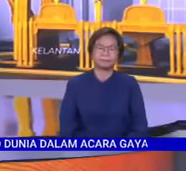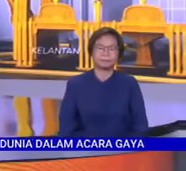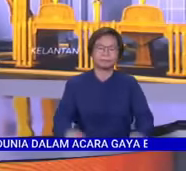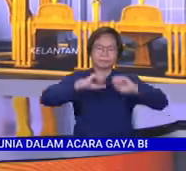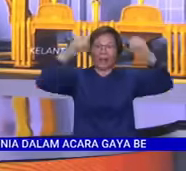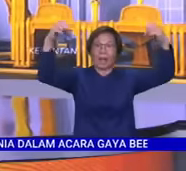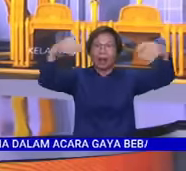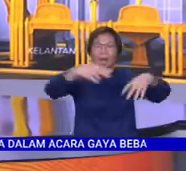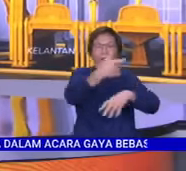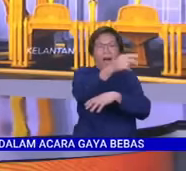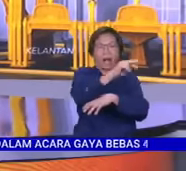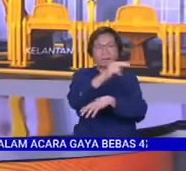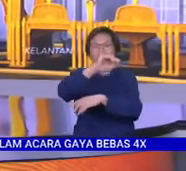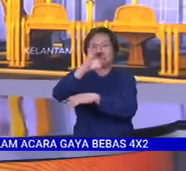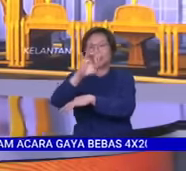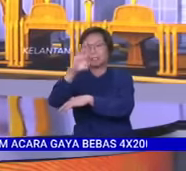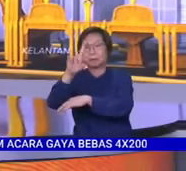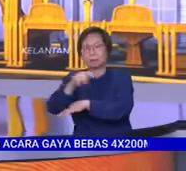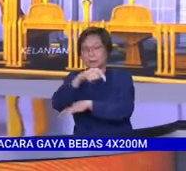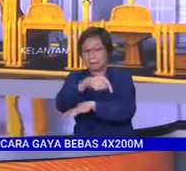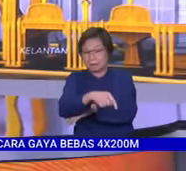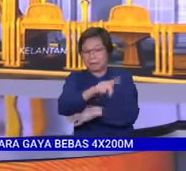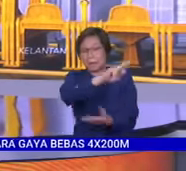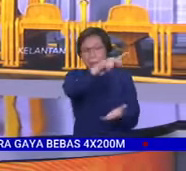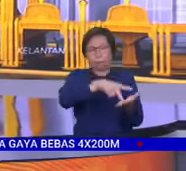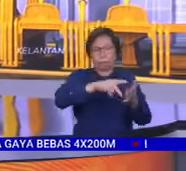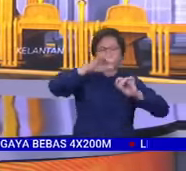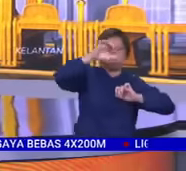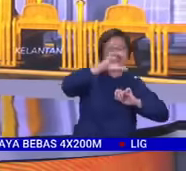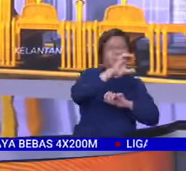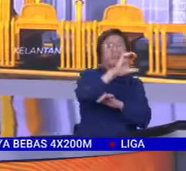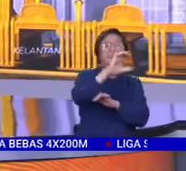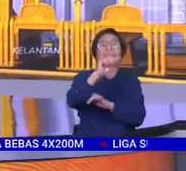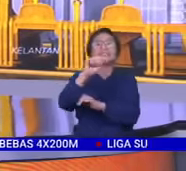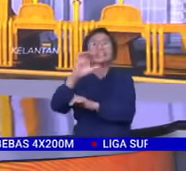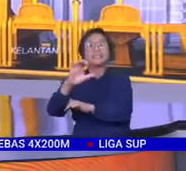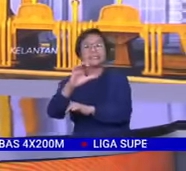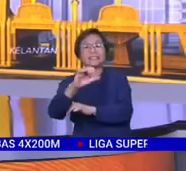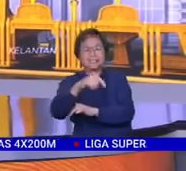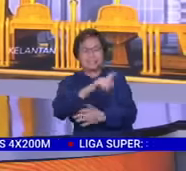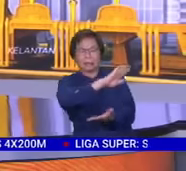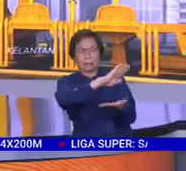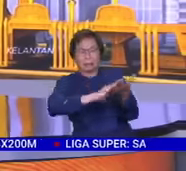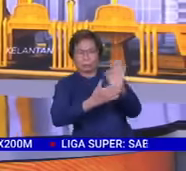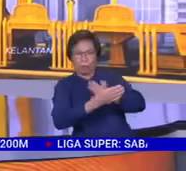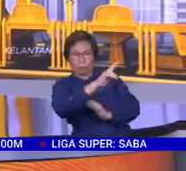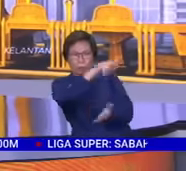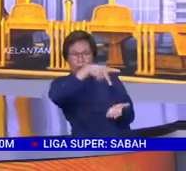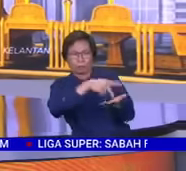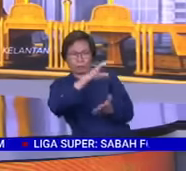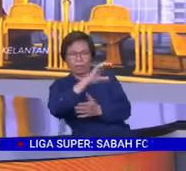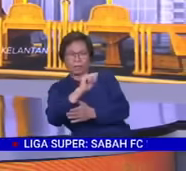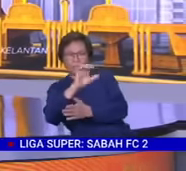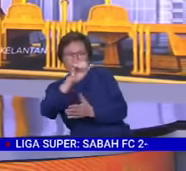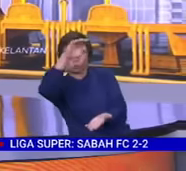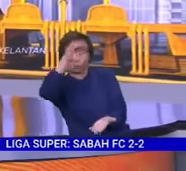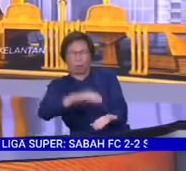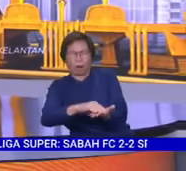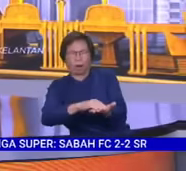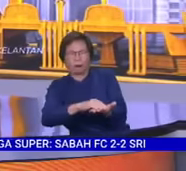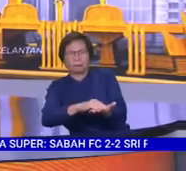Hai stadium mohon Cuba dikerubung akan dijadikan pusat penilaian komik 19 sih isi sebagai usaha mengurangkan